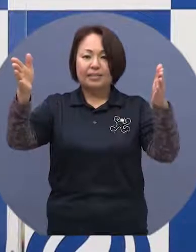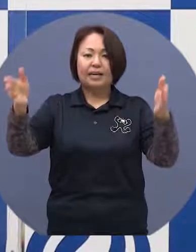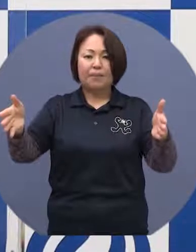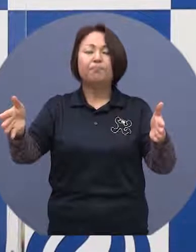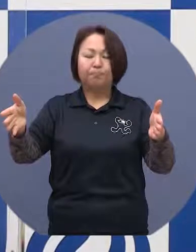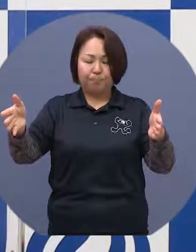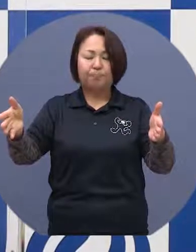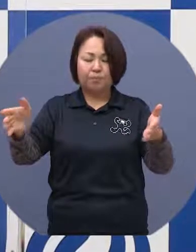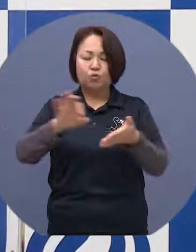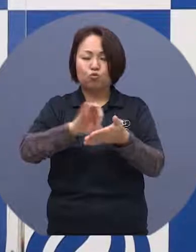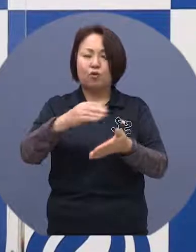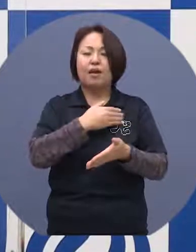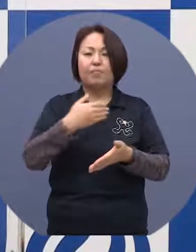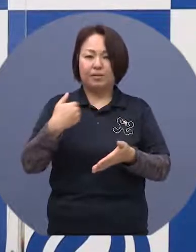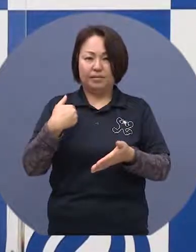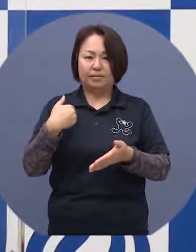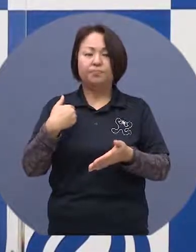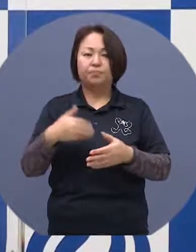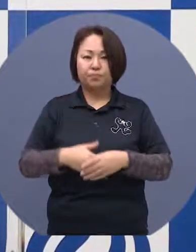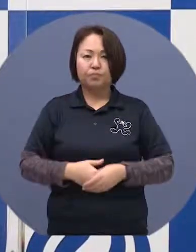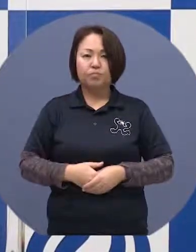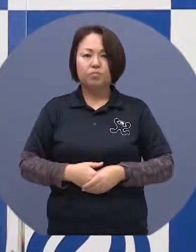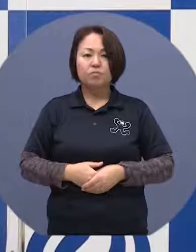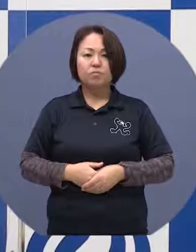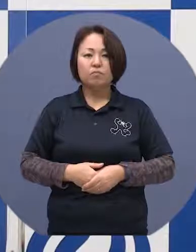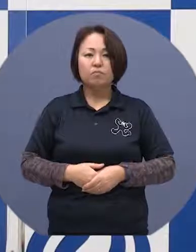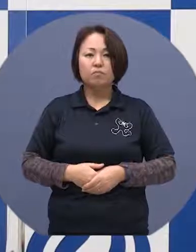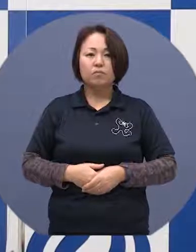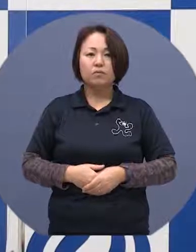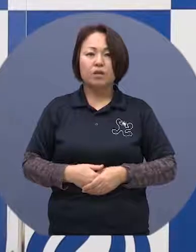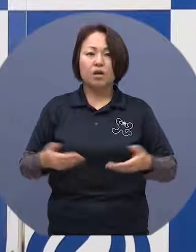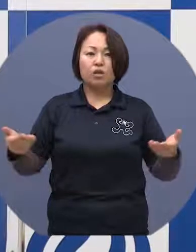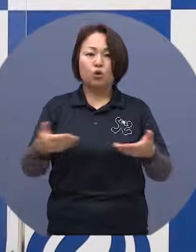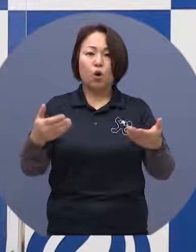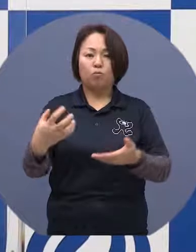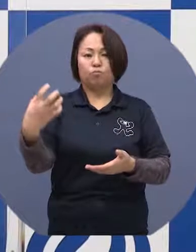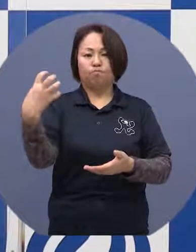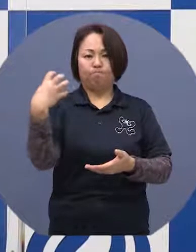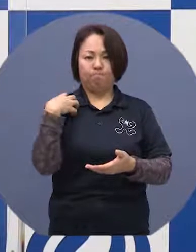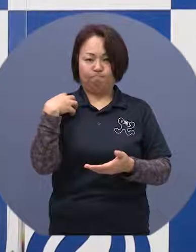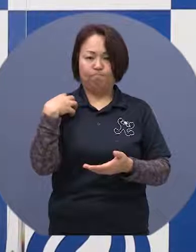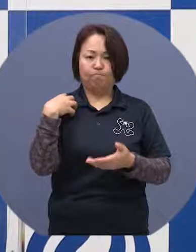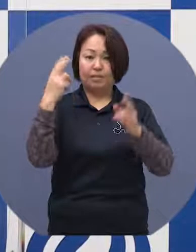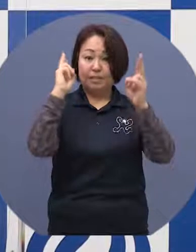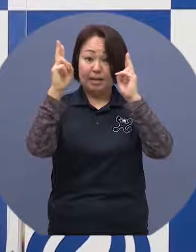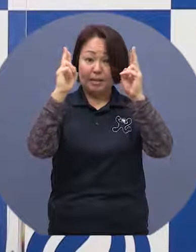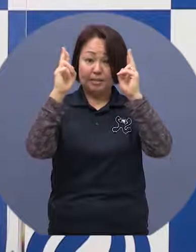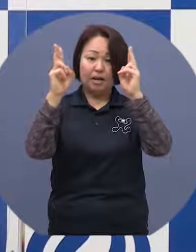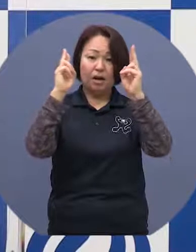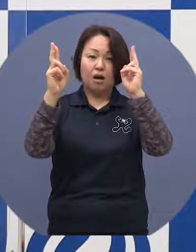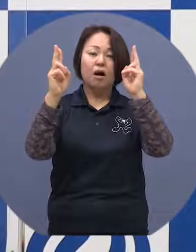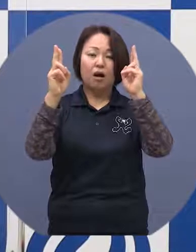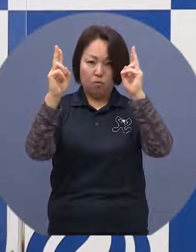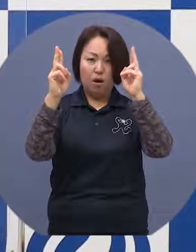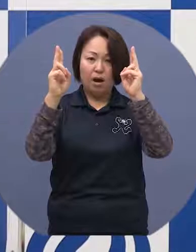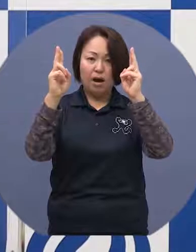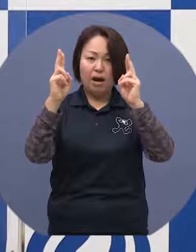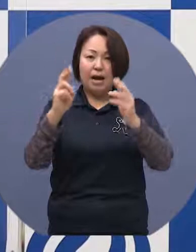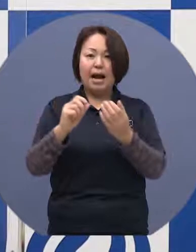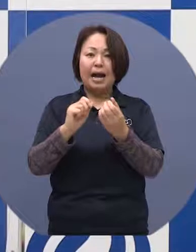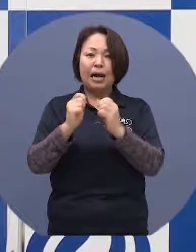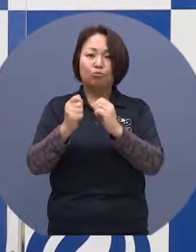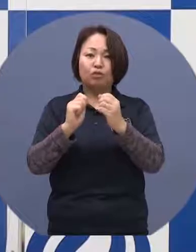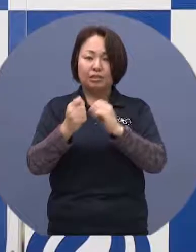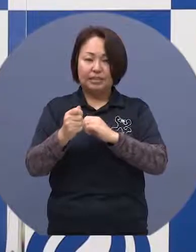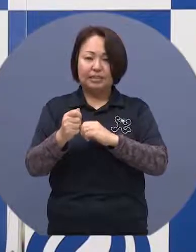ます業務受託事業者及び決済事業者につきましてはあ業務受託事業者は株式会社